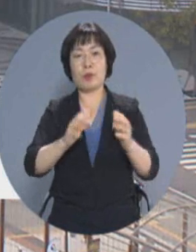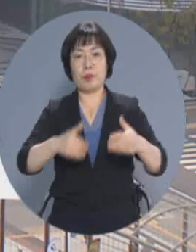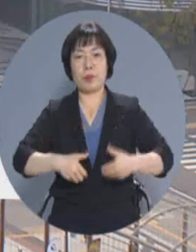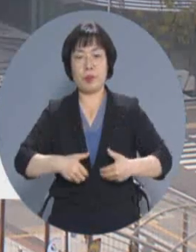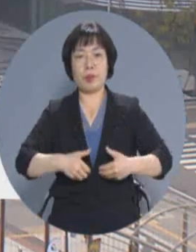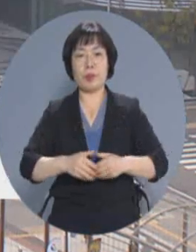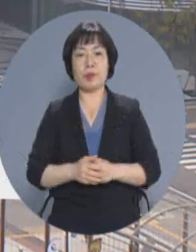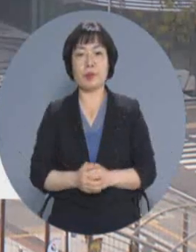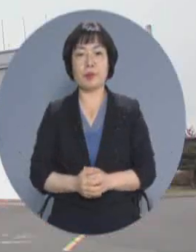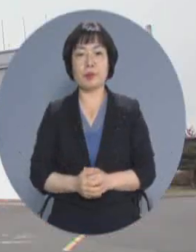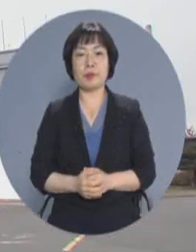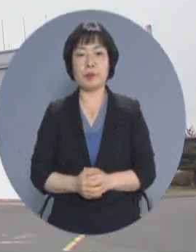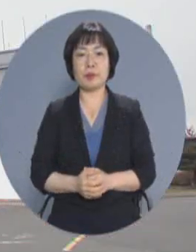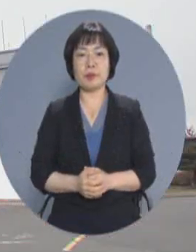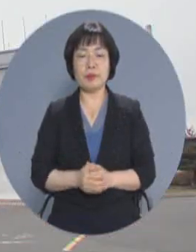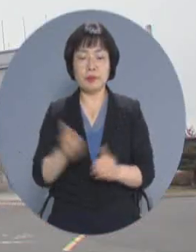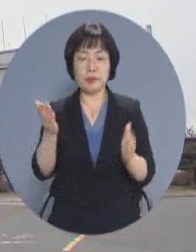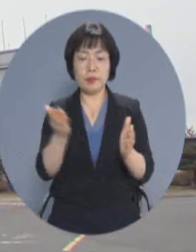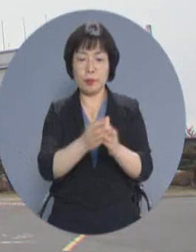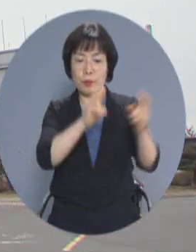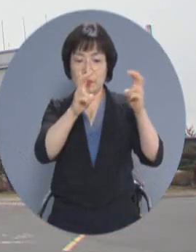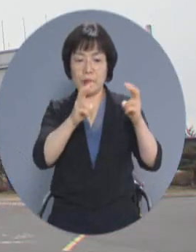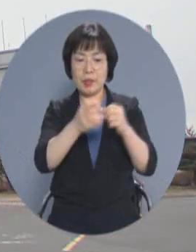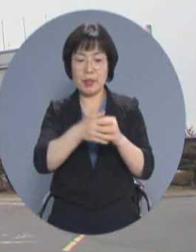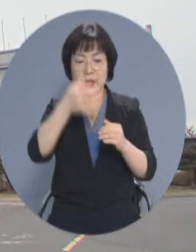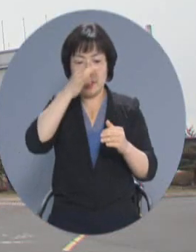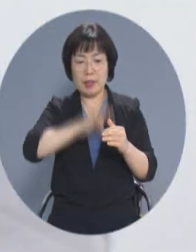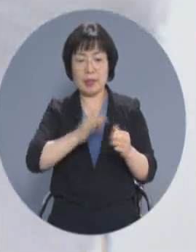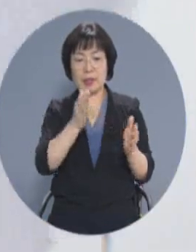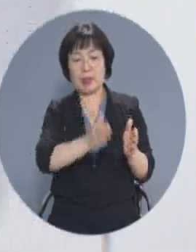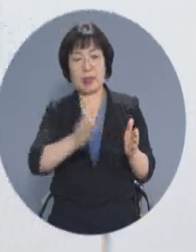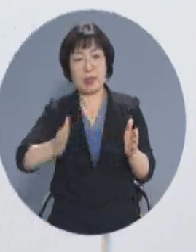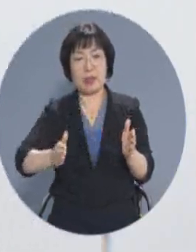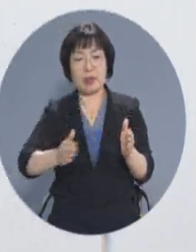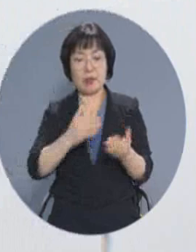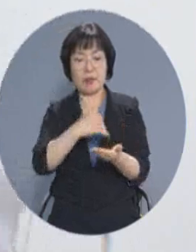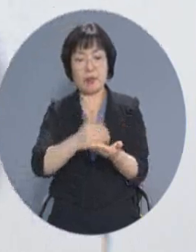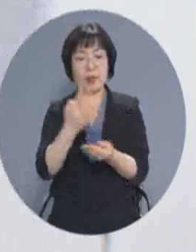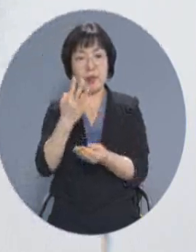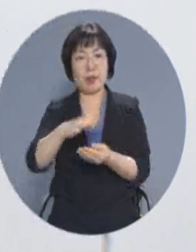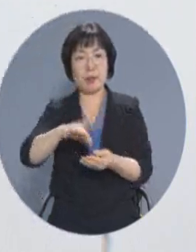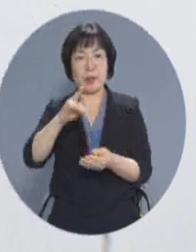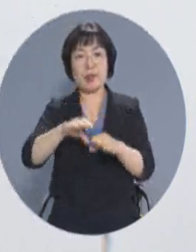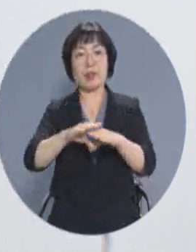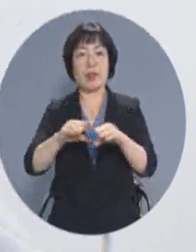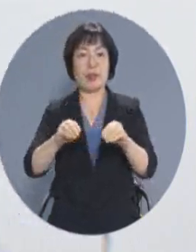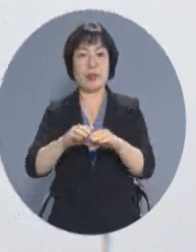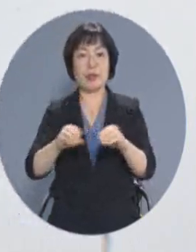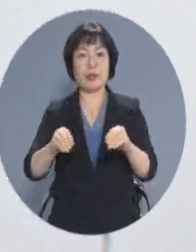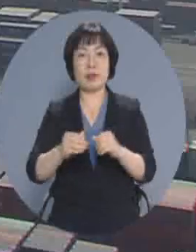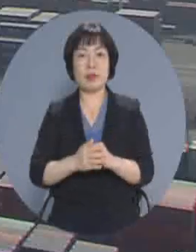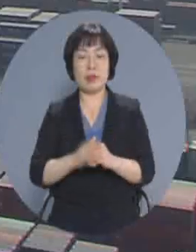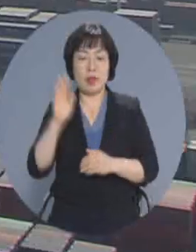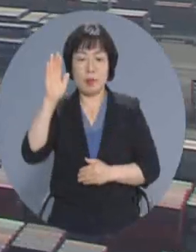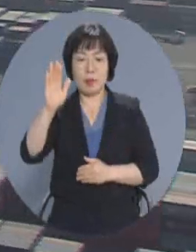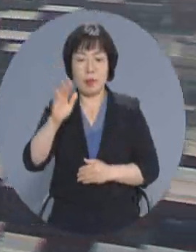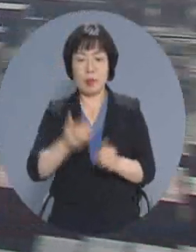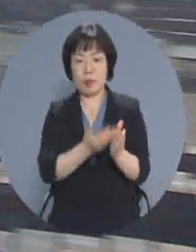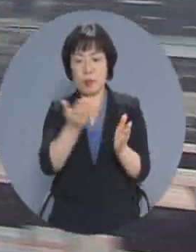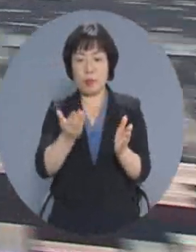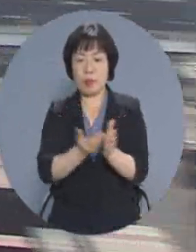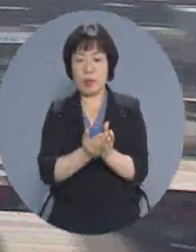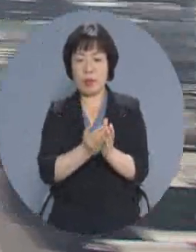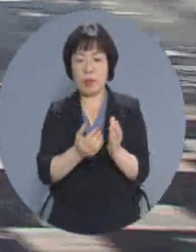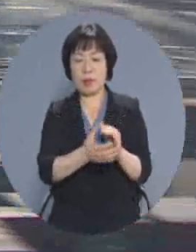필요하다는 여론입니다. 항만공사 이자 상환 기간 유예 등 네 가지 현안부터 차근히 풀어가면서 미래 광양만권의